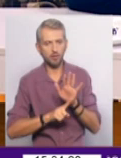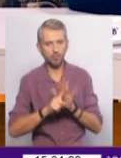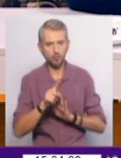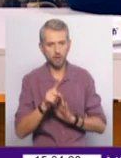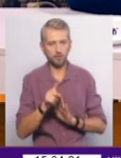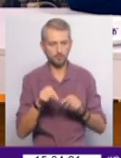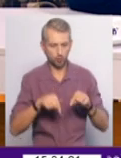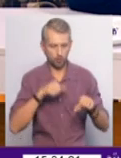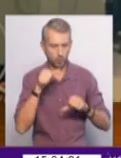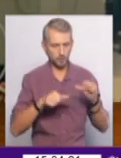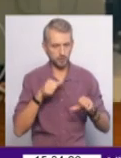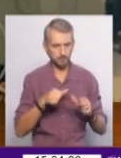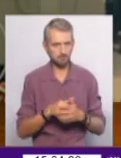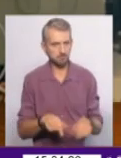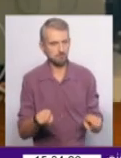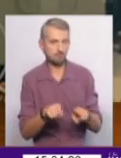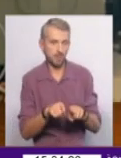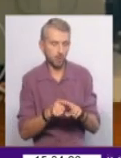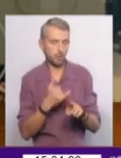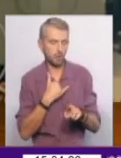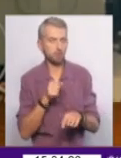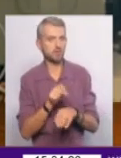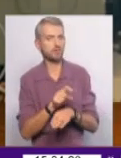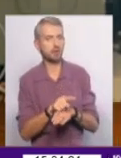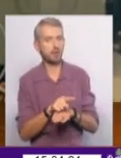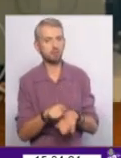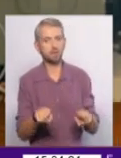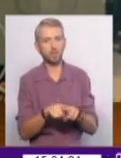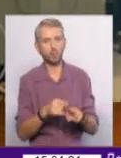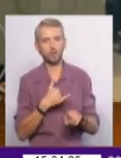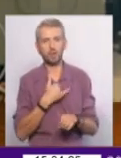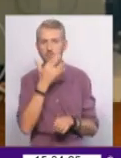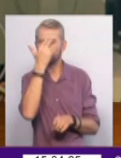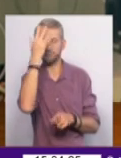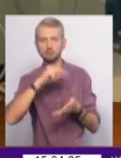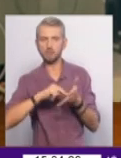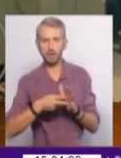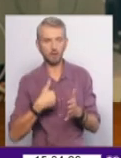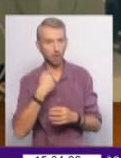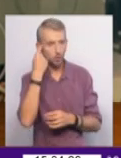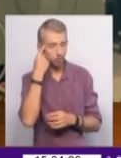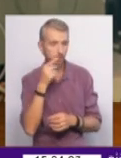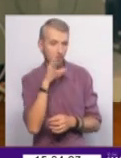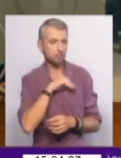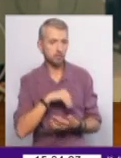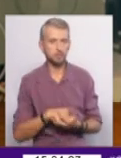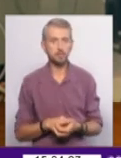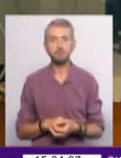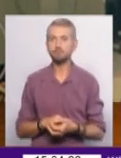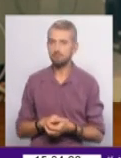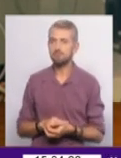сьогоднішньому році. Таке у нас завдання, такі у нас амбіції, і я думаю, у нас вийдеться. Добре,